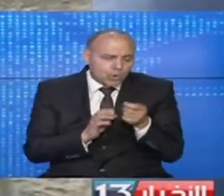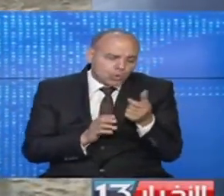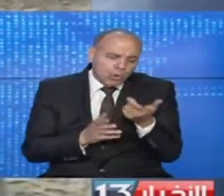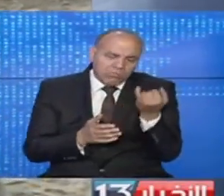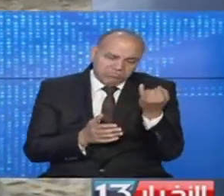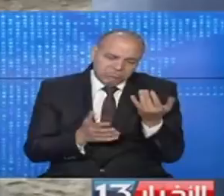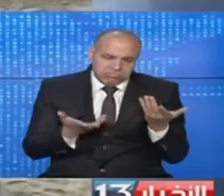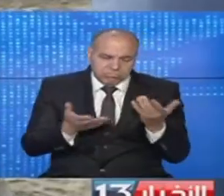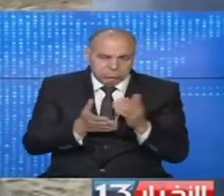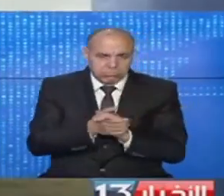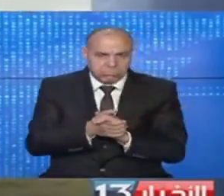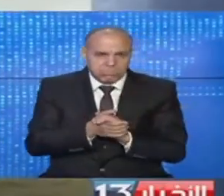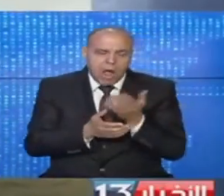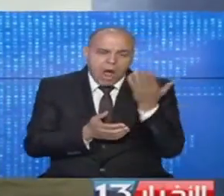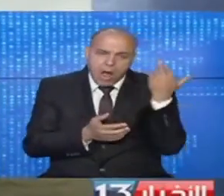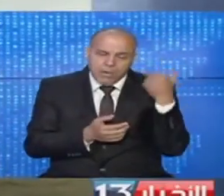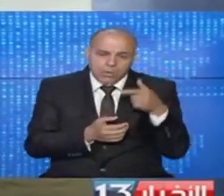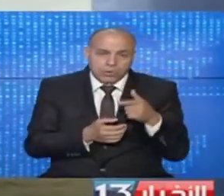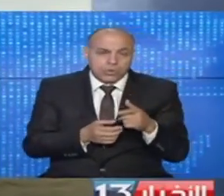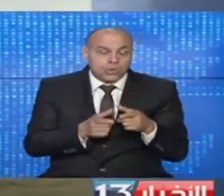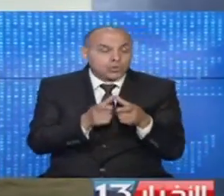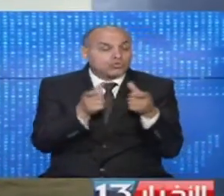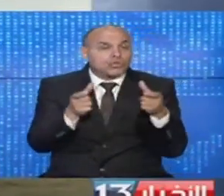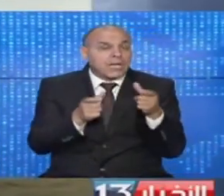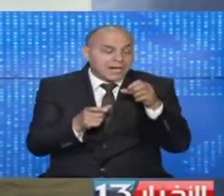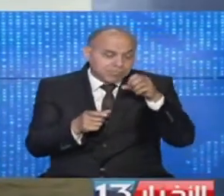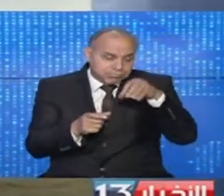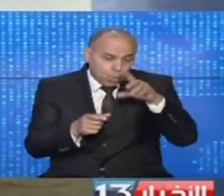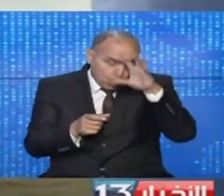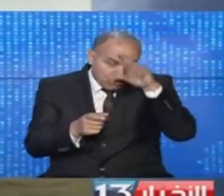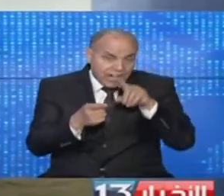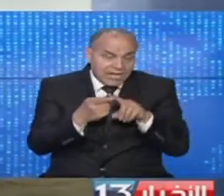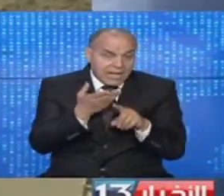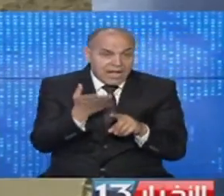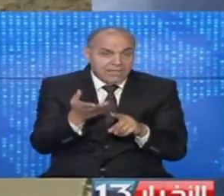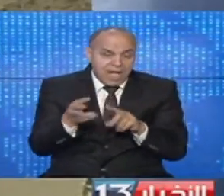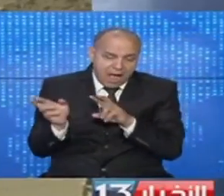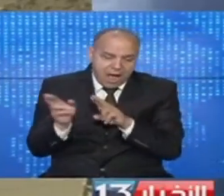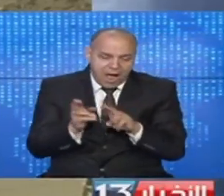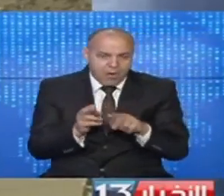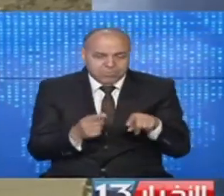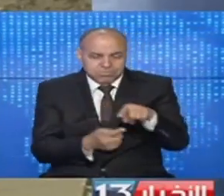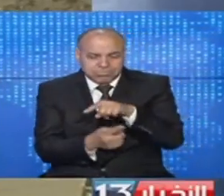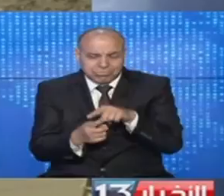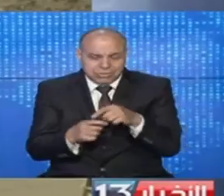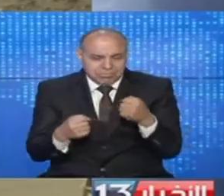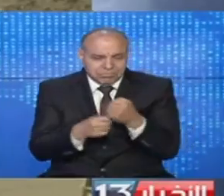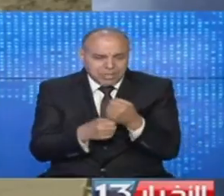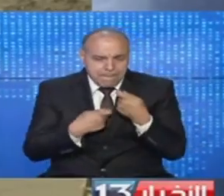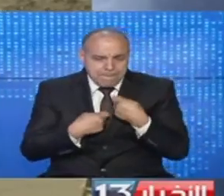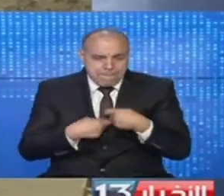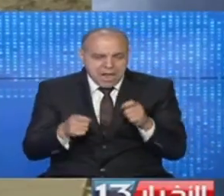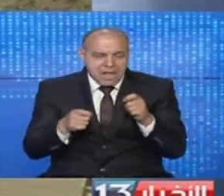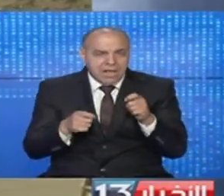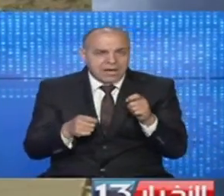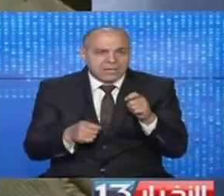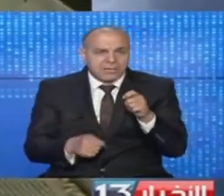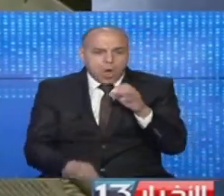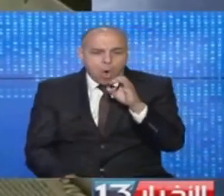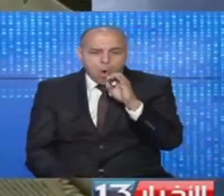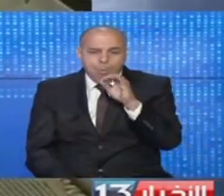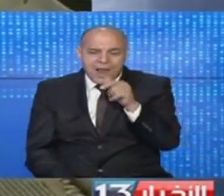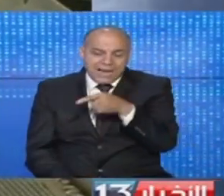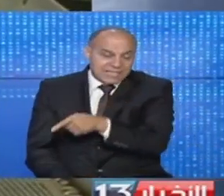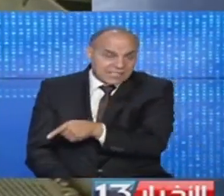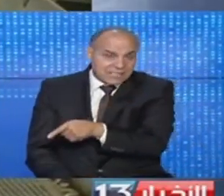برشا بارابور للعادي. شركة فوسفات قفصة ولئن تمكنت من إعادة دورة وسق الفوسفات التجاري من إقليم أم